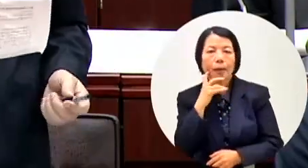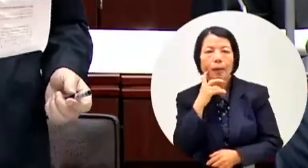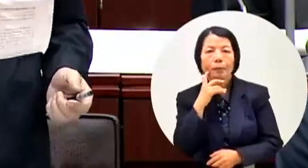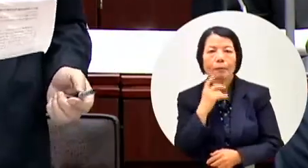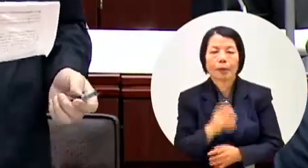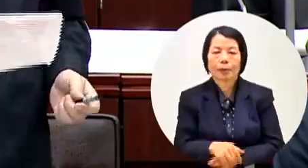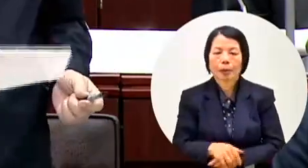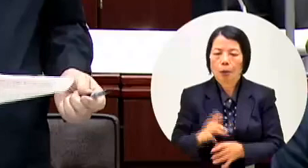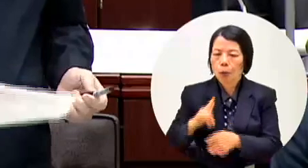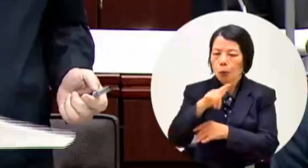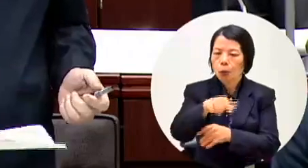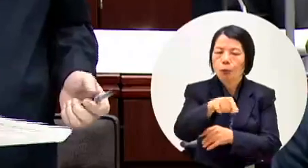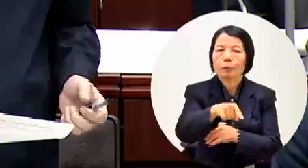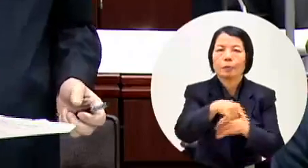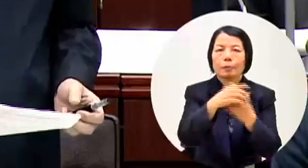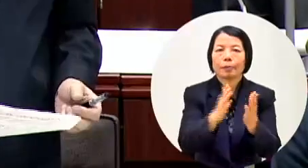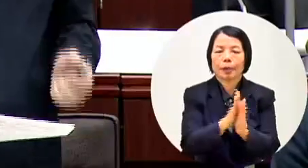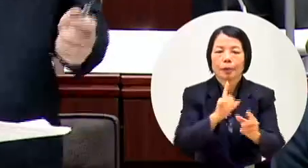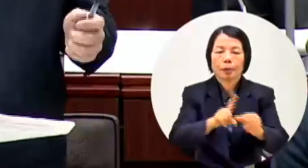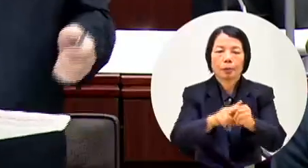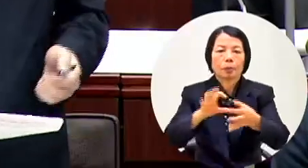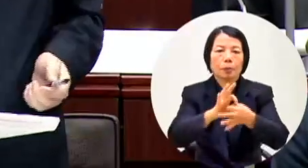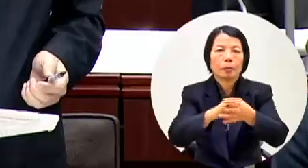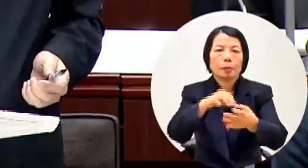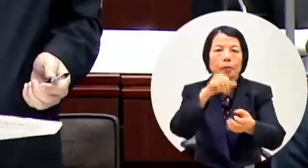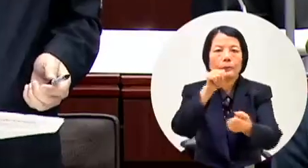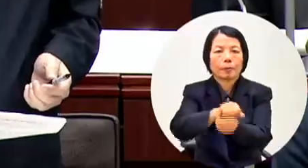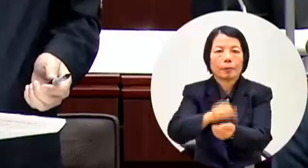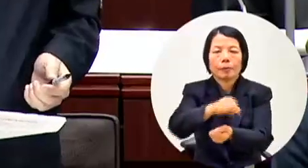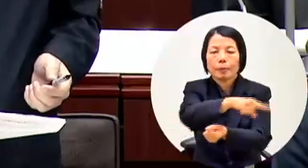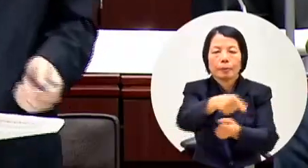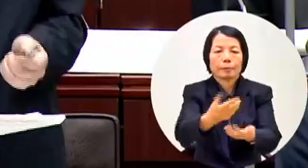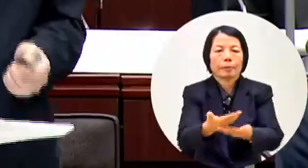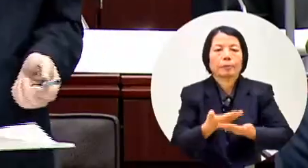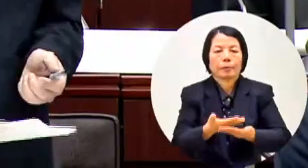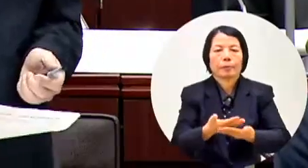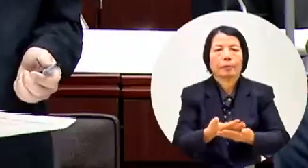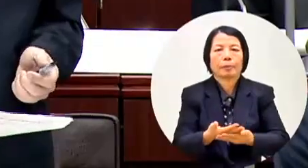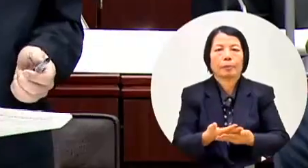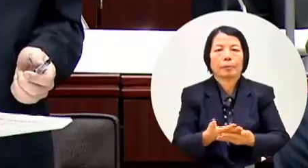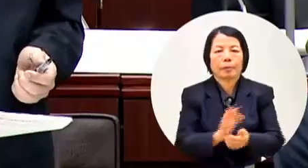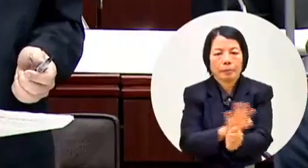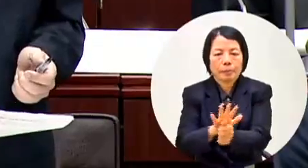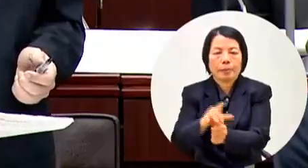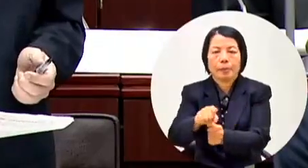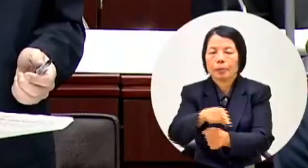沸扬扬，中联办的事情，所有接待的单位，我们都尊重。